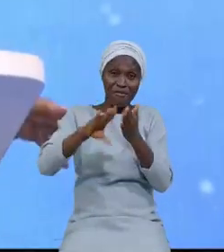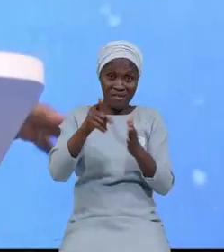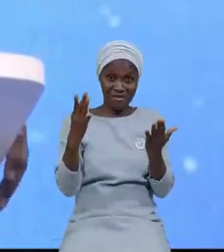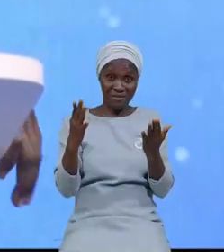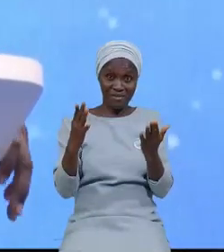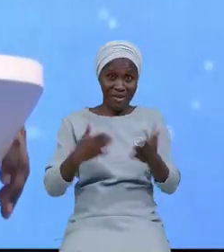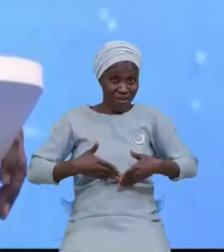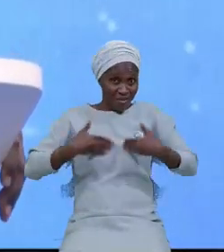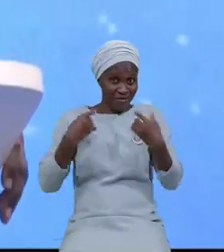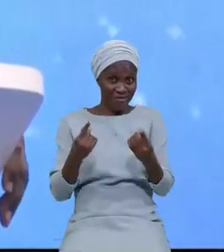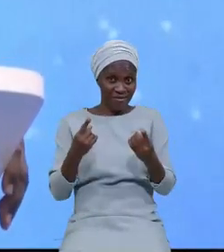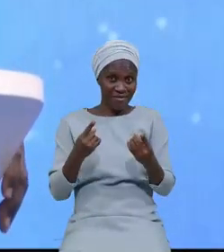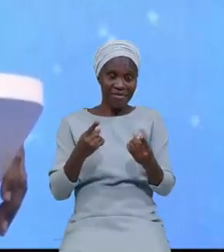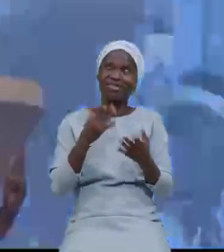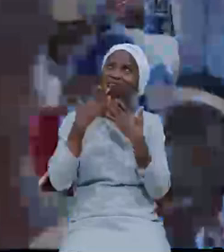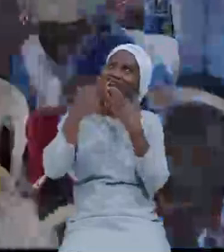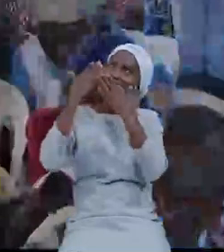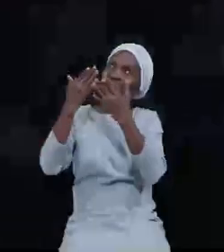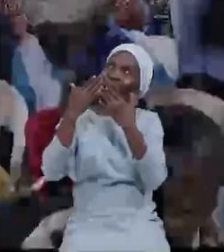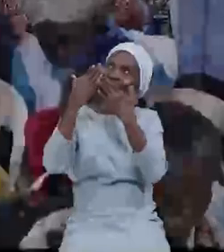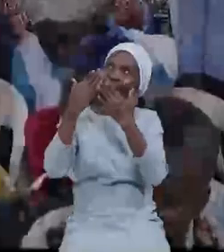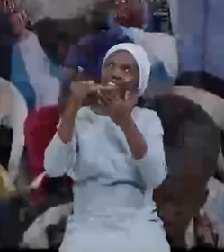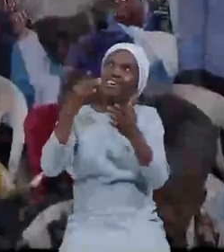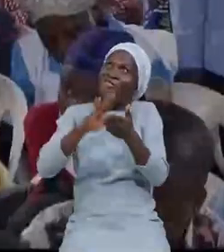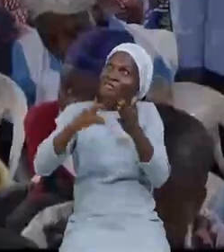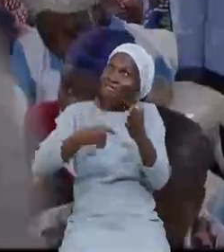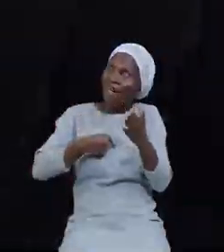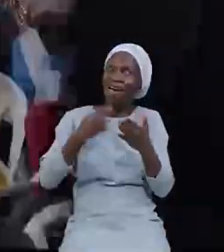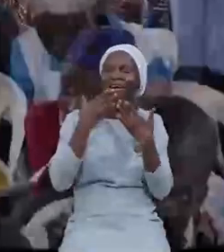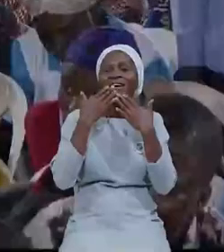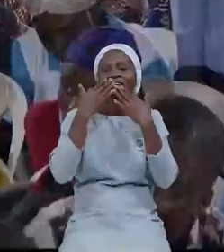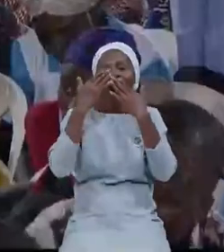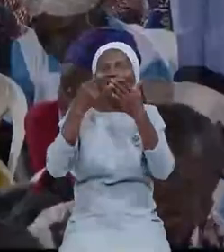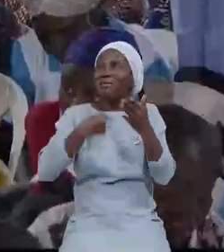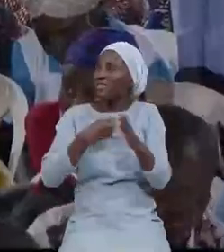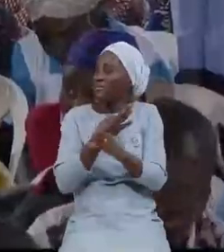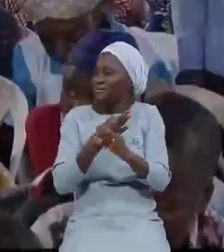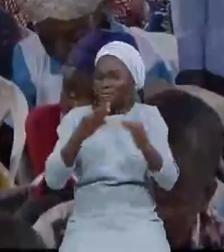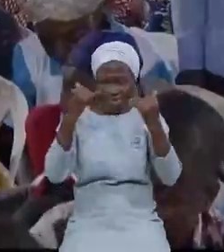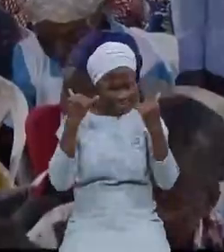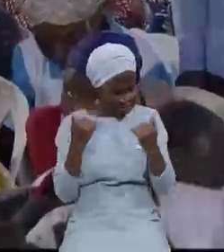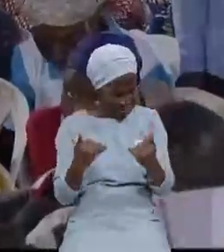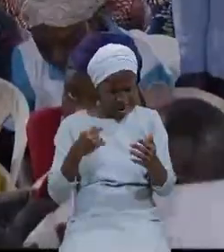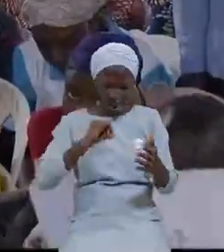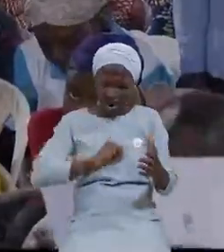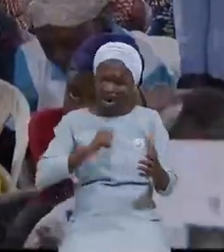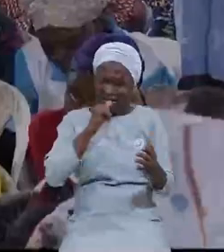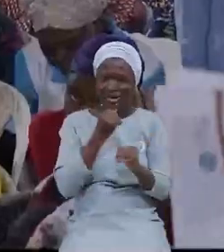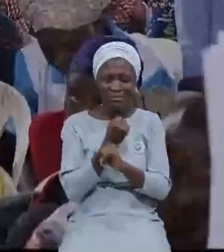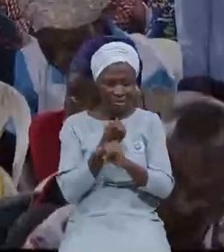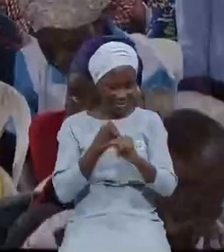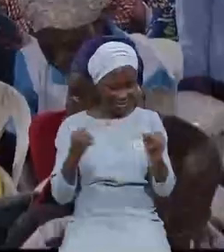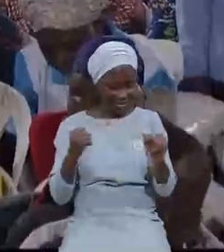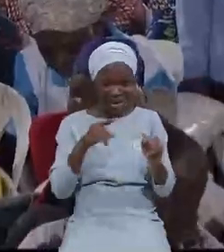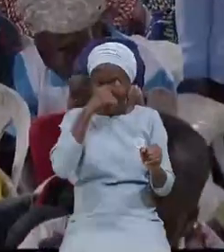suis pardonné je suis affranchi je suis sauvé parce